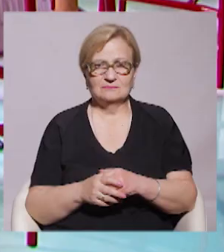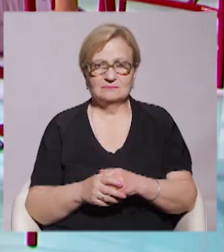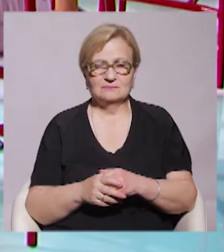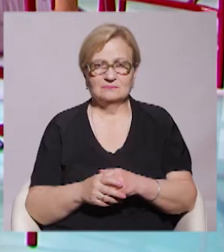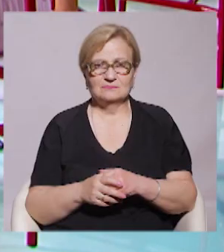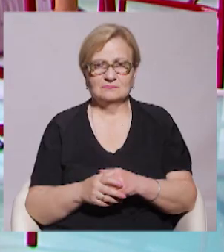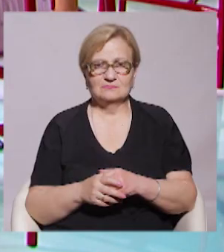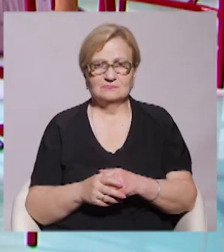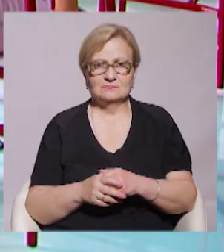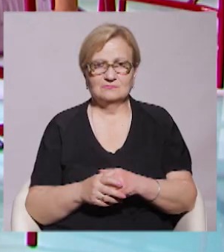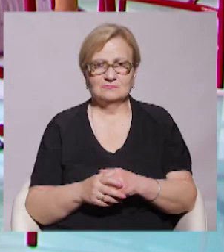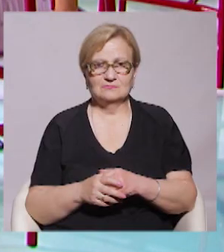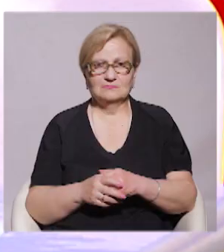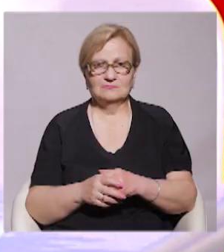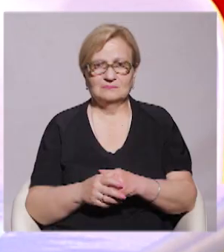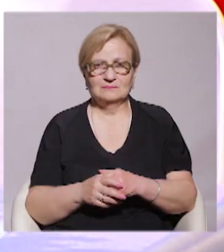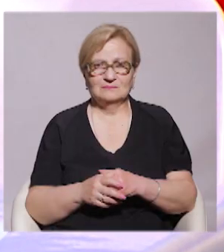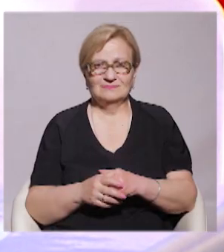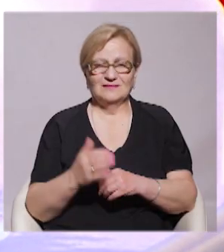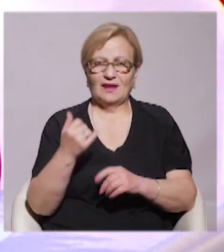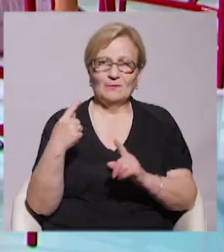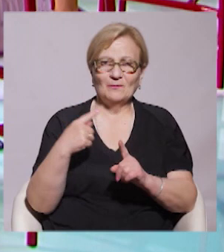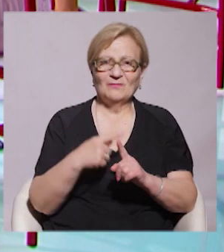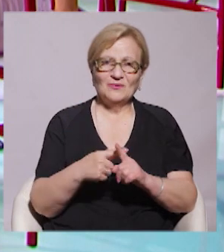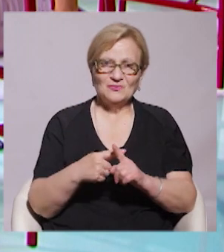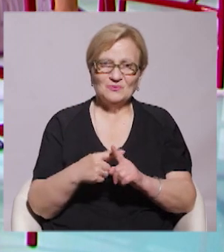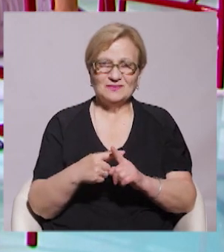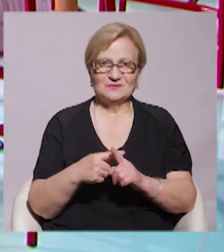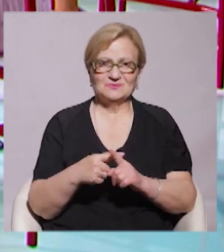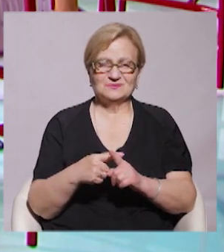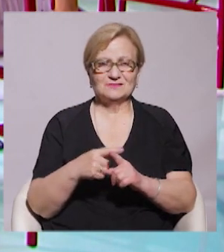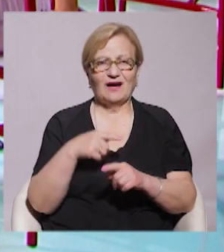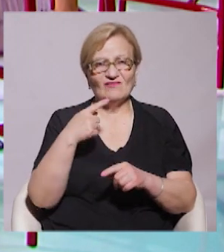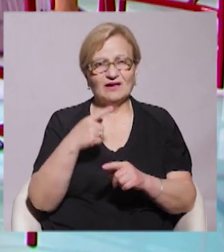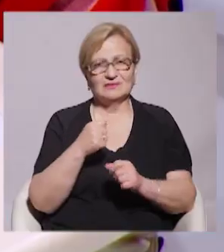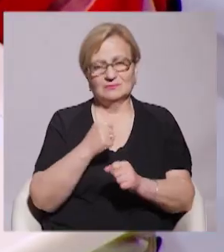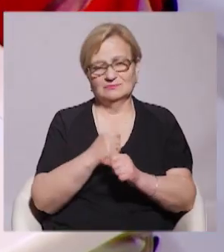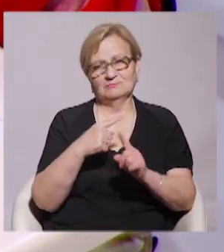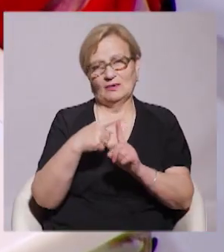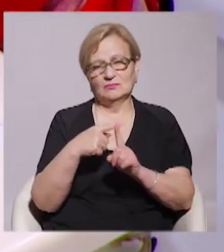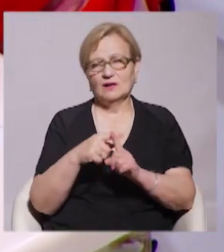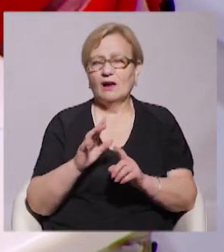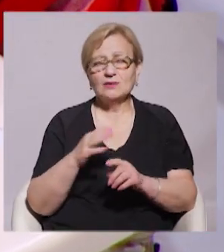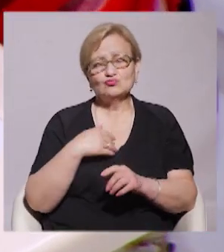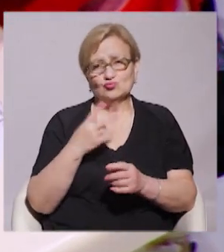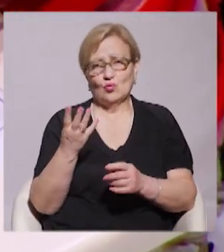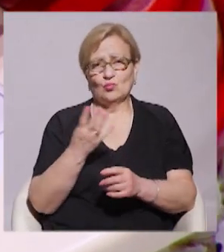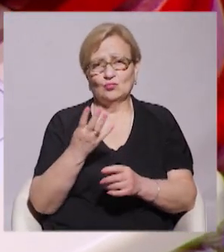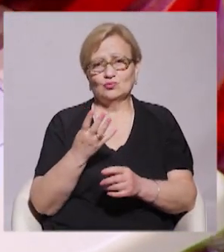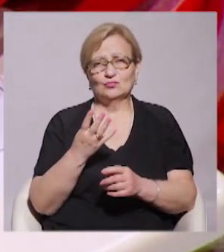ისეთი გამო. მაგრამ აი ამას მივუმატებ ესე და დროშას გავაკეთებ. ხო, ოღონდ ჩვენ ოთხიანი გვინდა, ხო? კარგი. მოდი